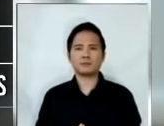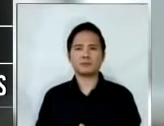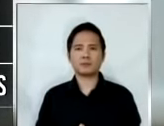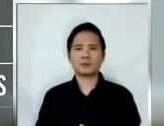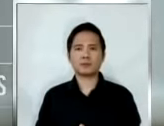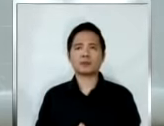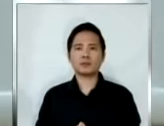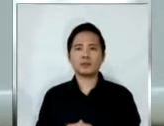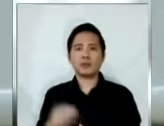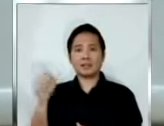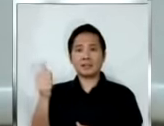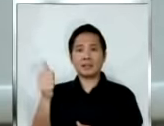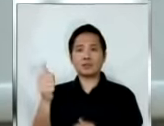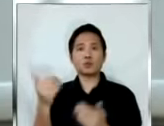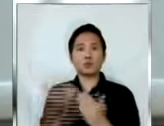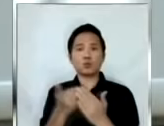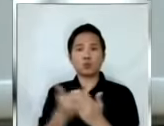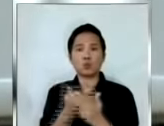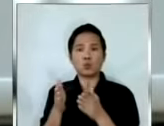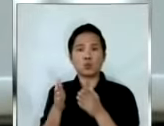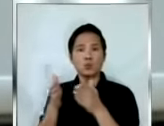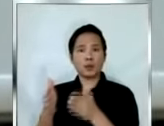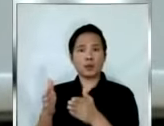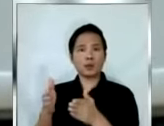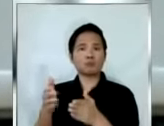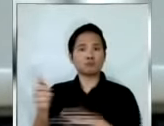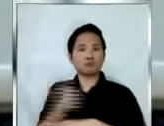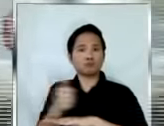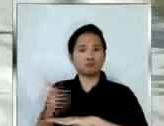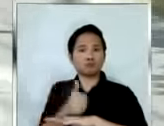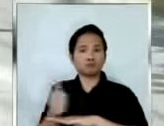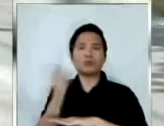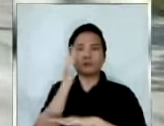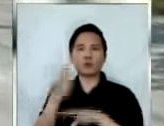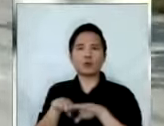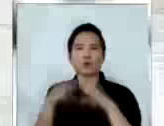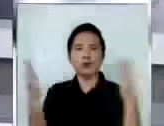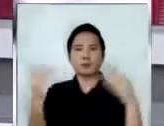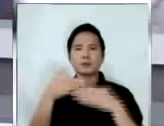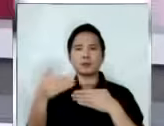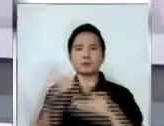sa Biyernes. June Veneracion, nakatutok, 24 oras.